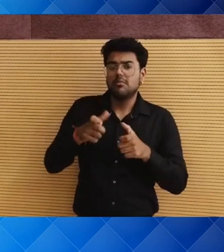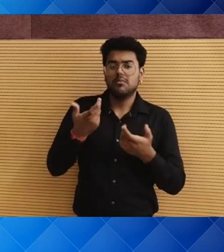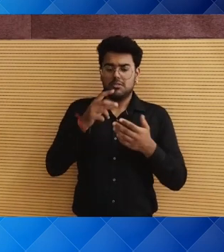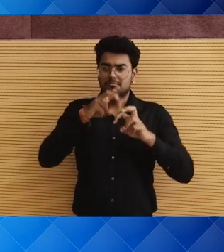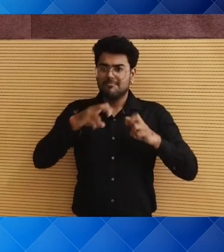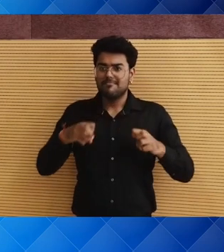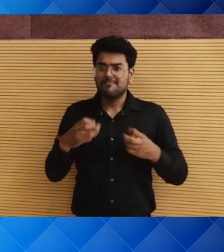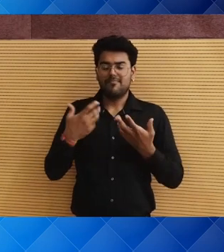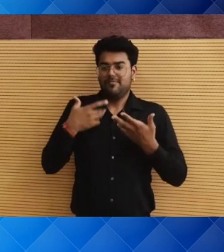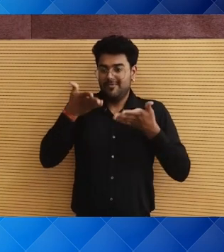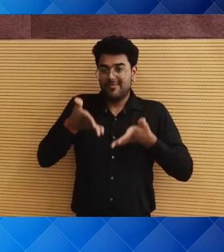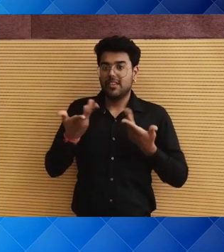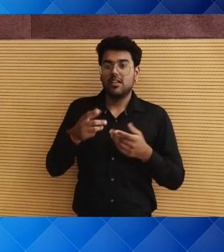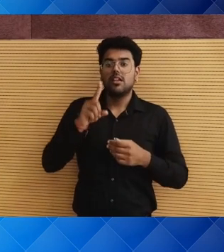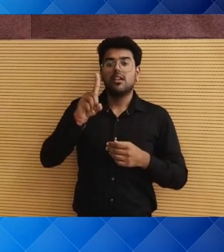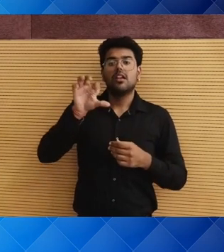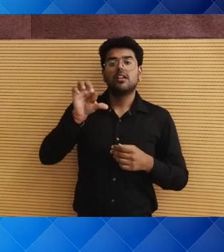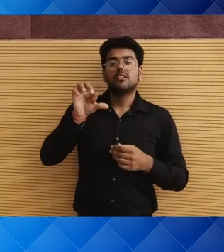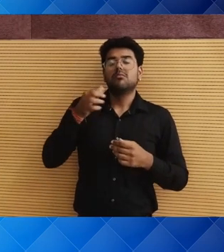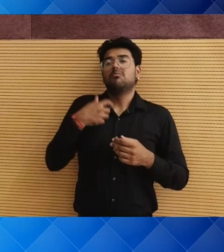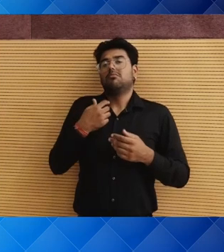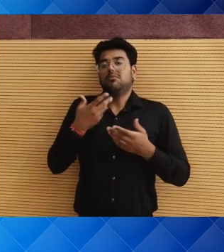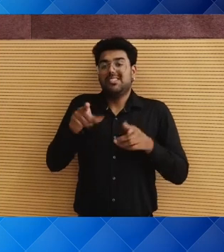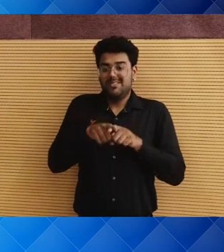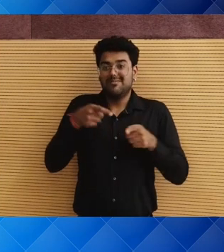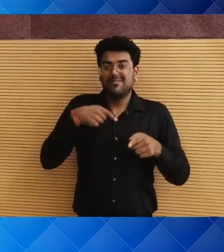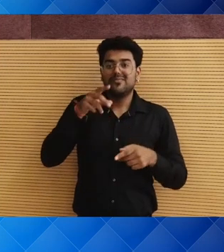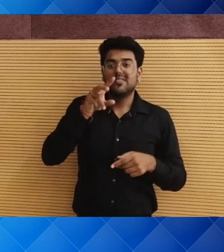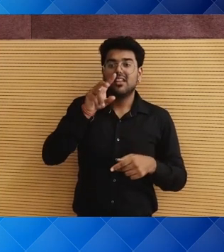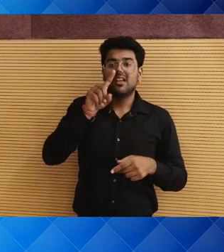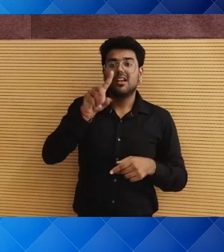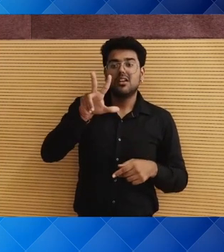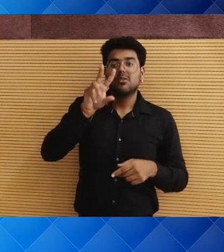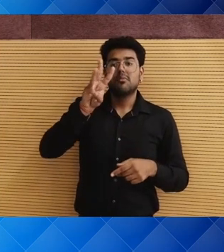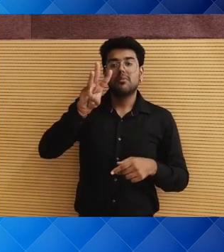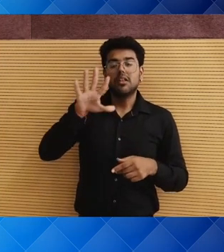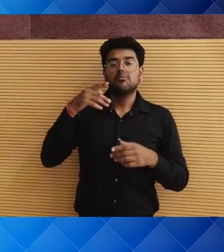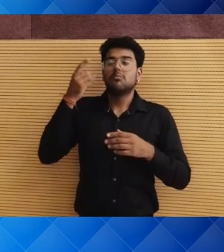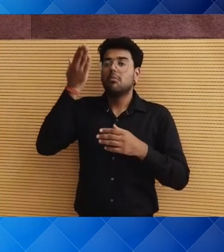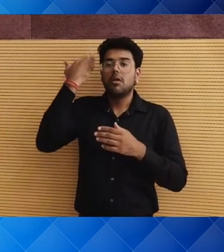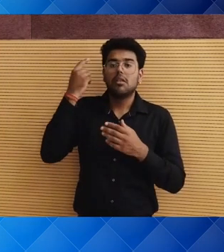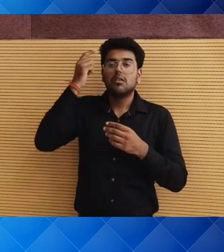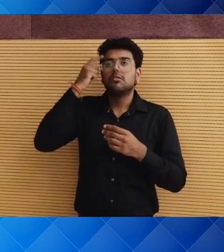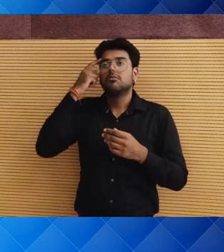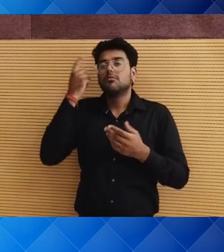समीक्षा करेंगे, जैसे हम 1835 को एक अलग दृष्टि से याद करते हैं, मेरे